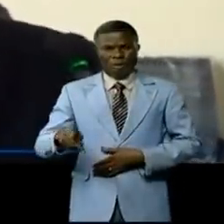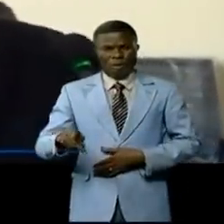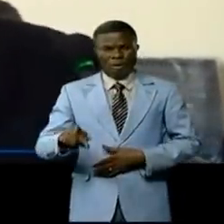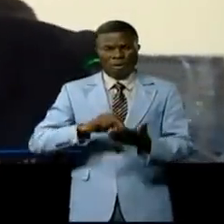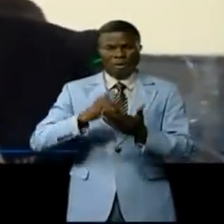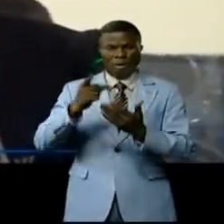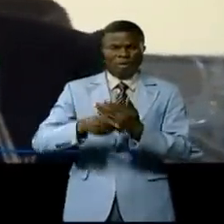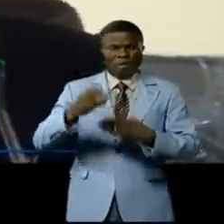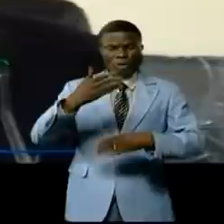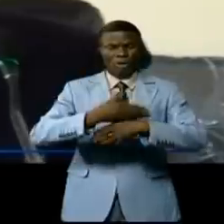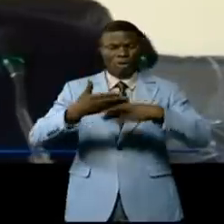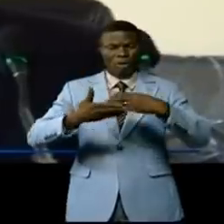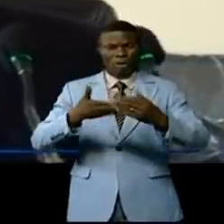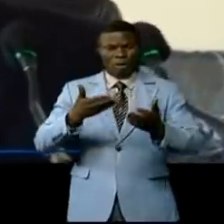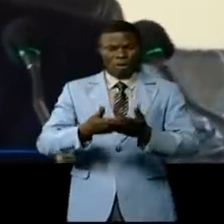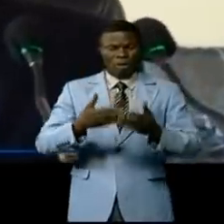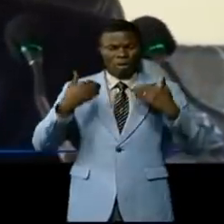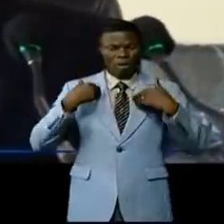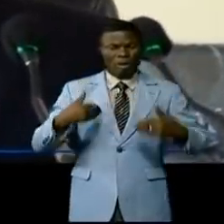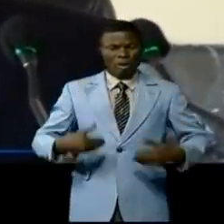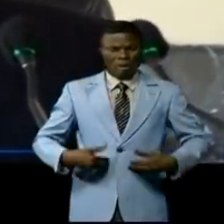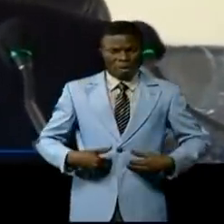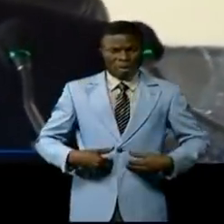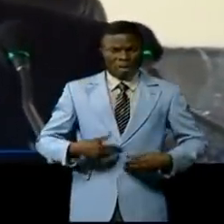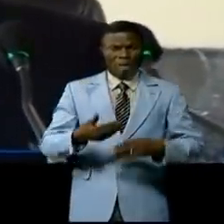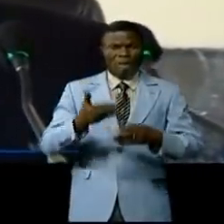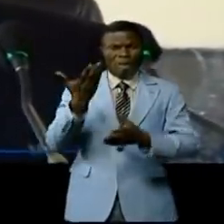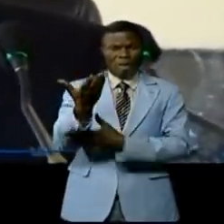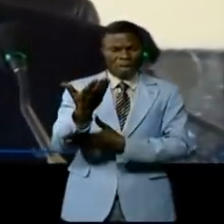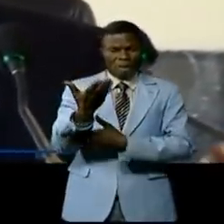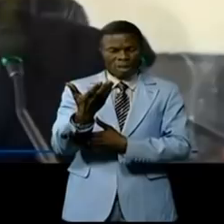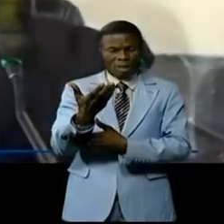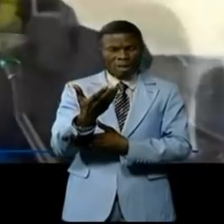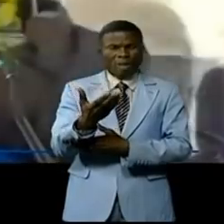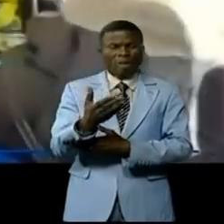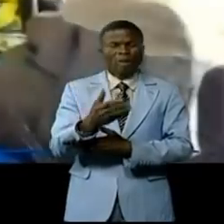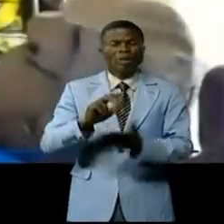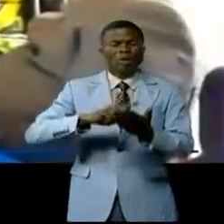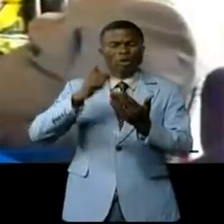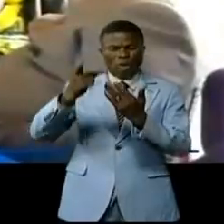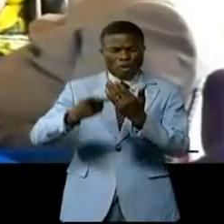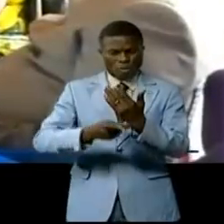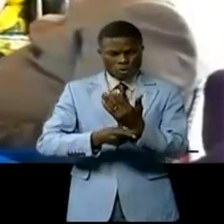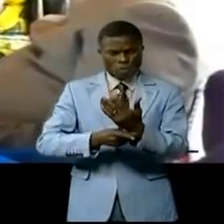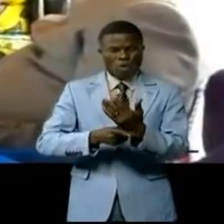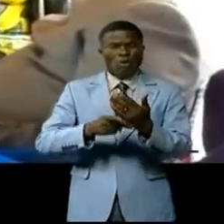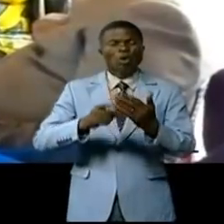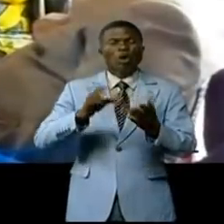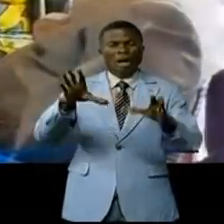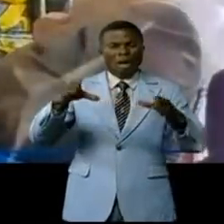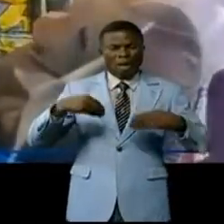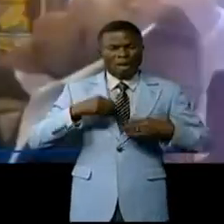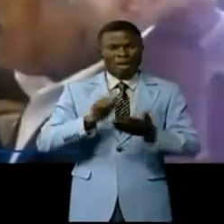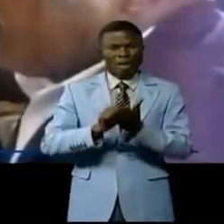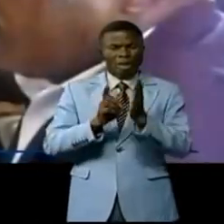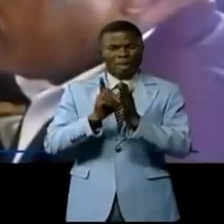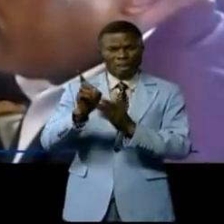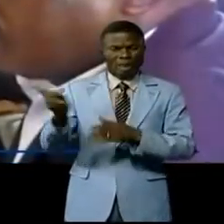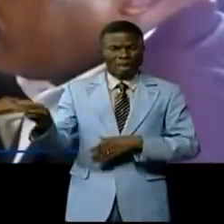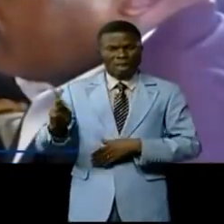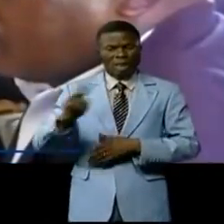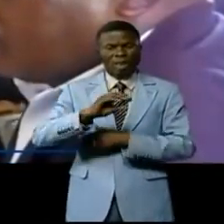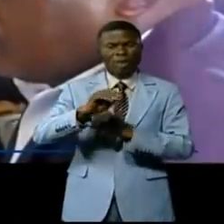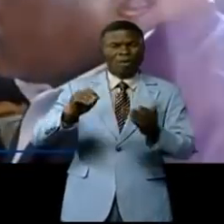des infrastructures et de la santé avant de les inviter à s'approprier tous les projets du Fonds social de la République pour le développement du Kasaï